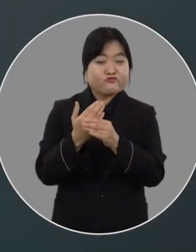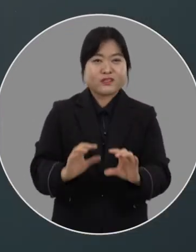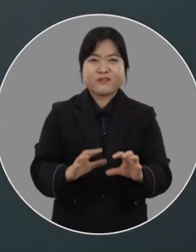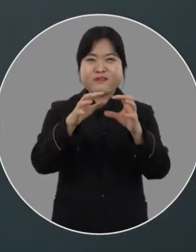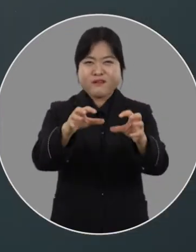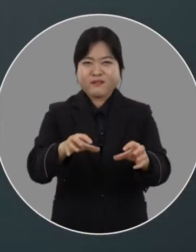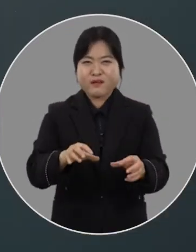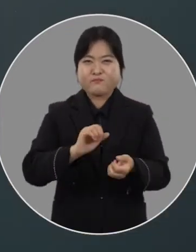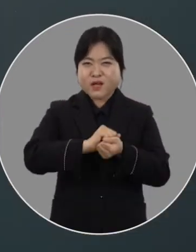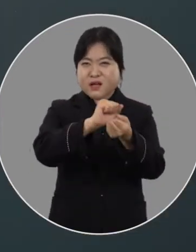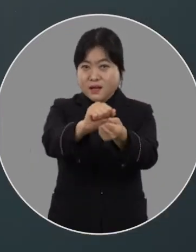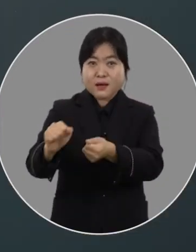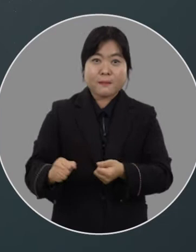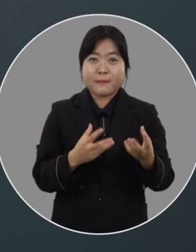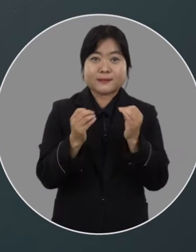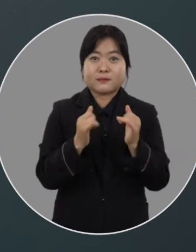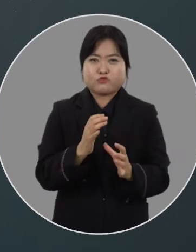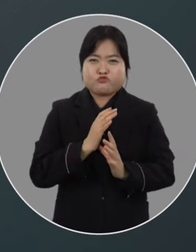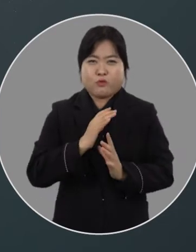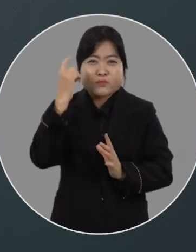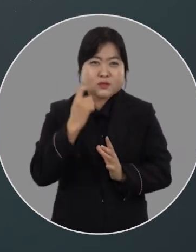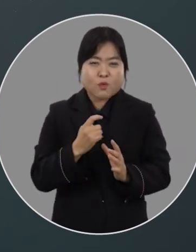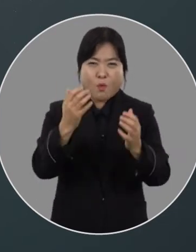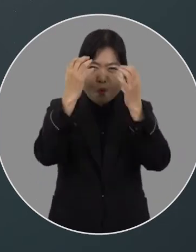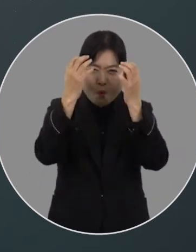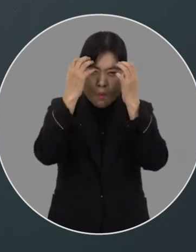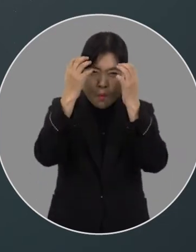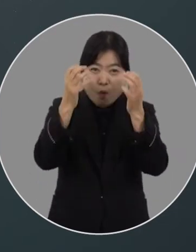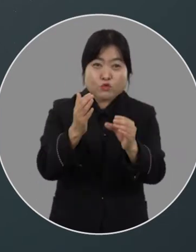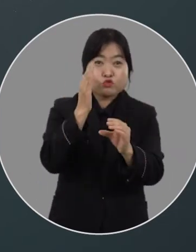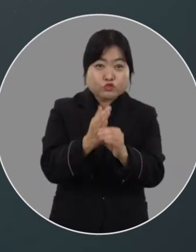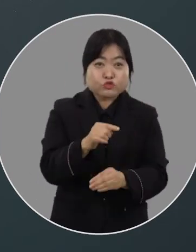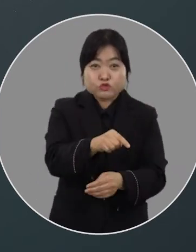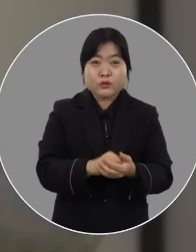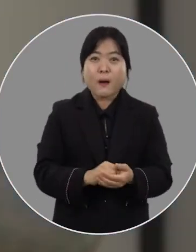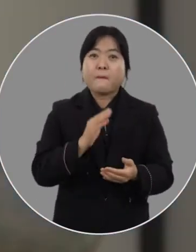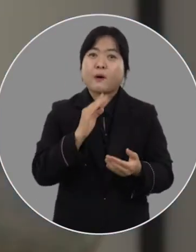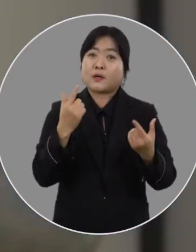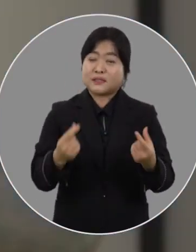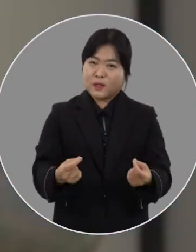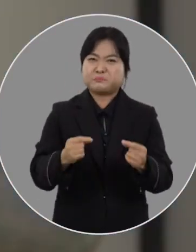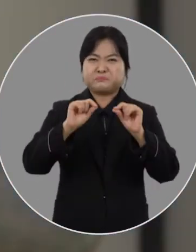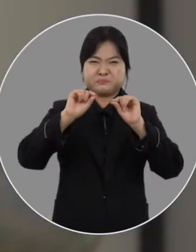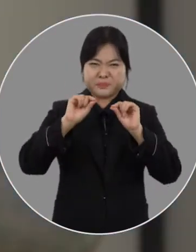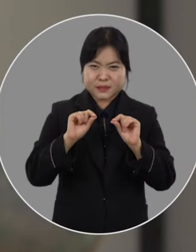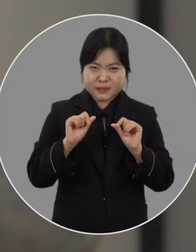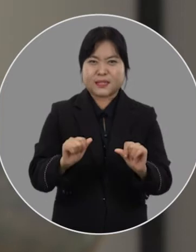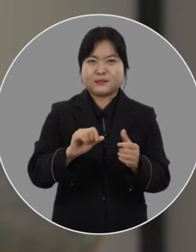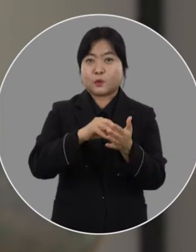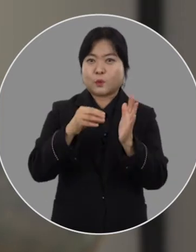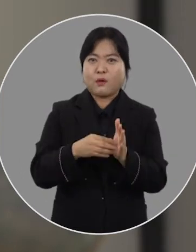세계에 번지면서 많은 사람들이 두려움을 느끼고 고통을 여전히 받고 있는데 바로 그 시기와